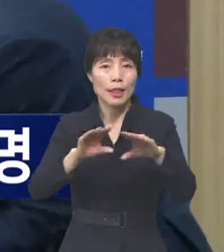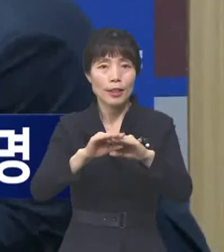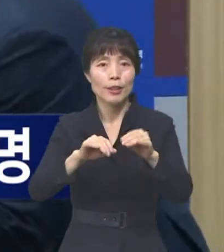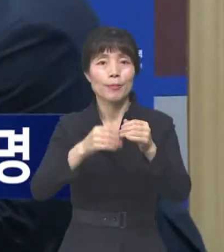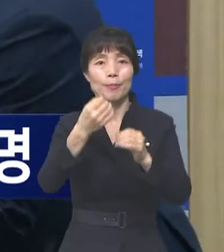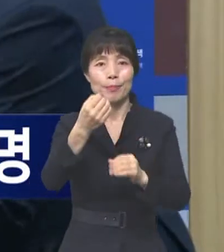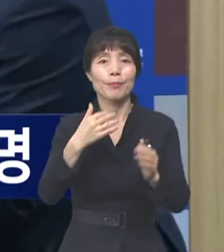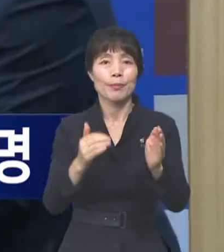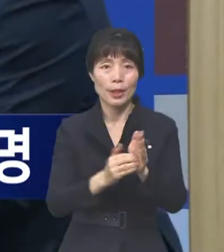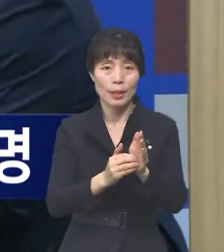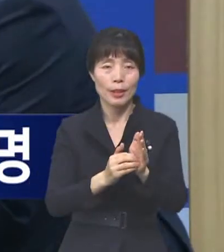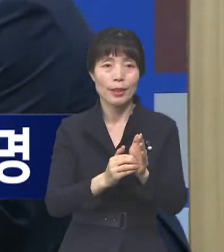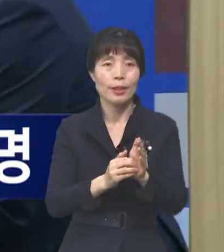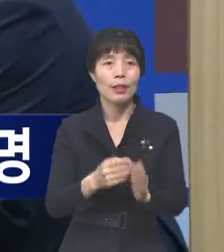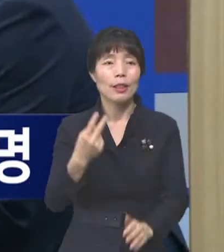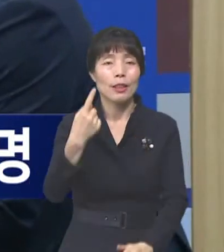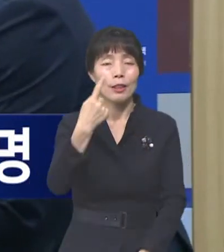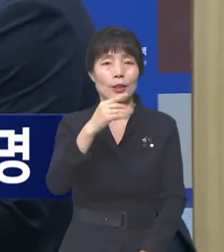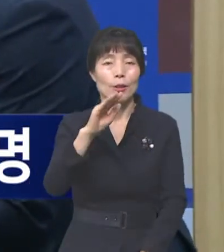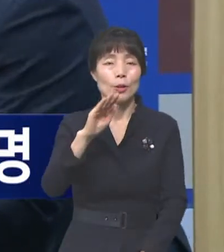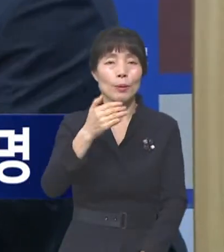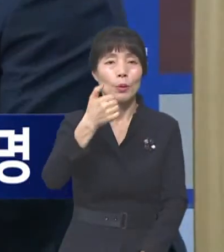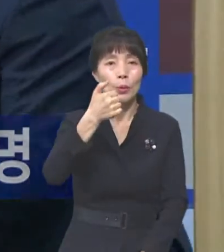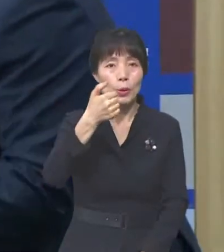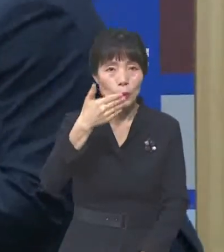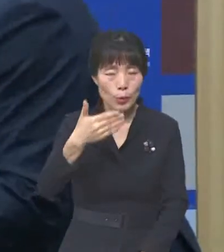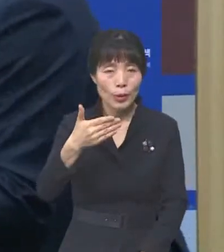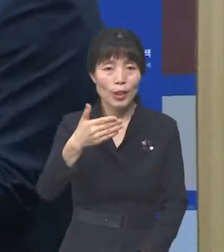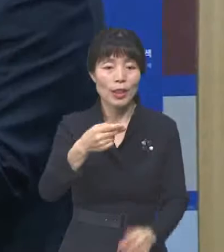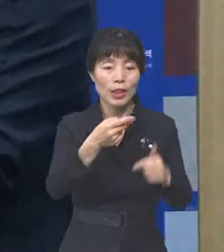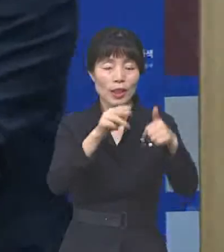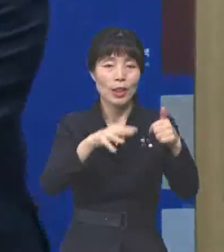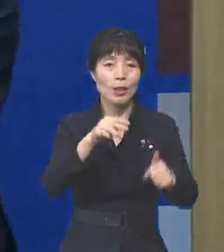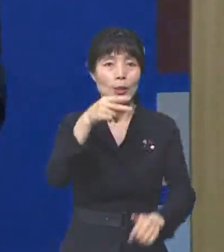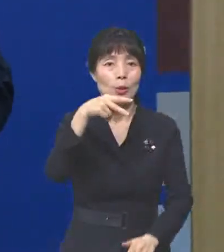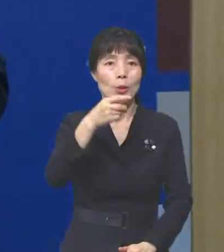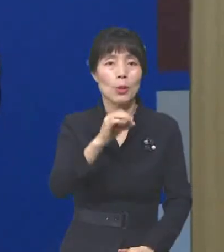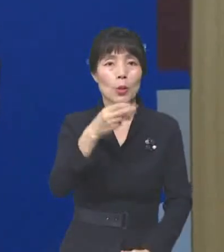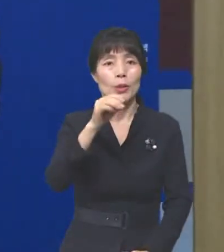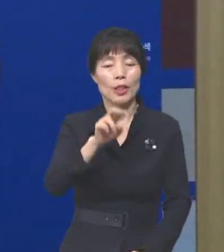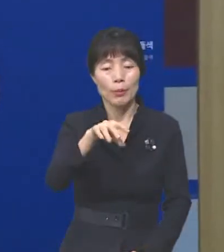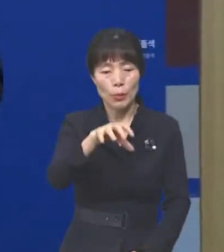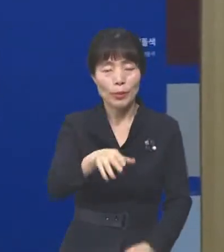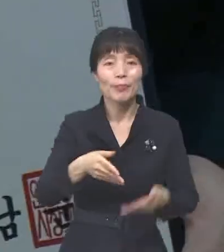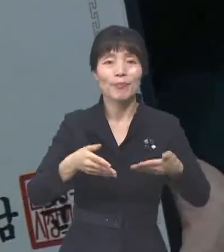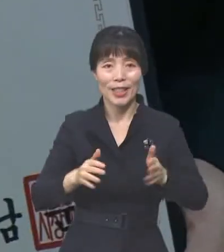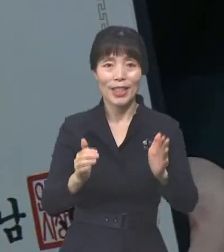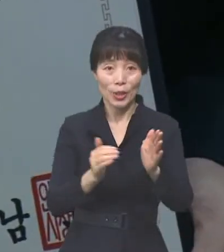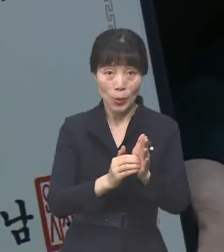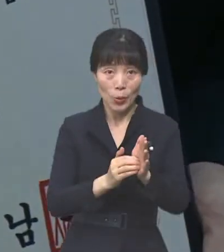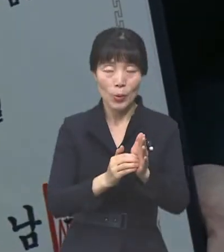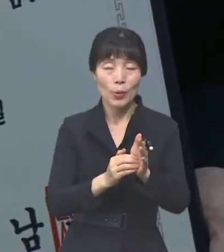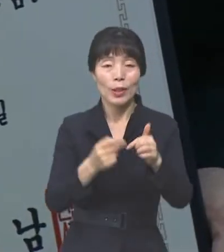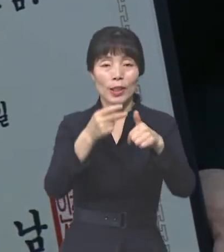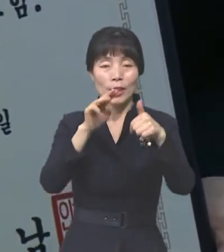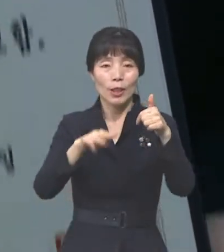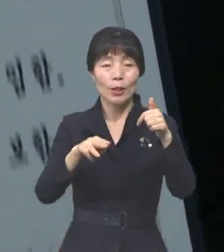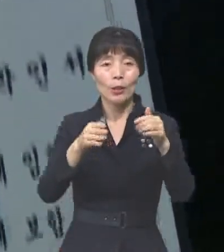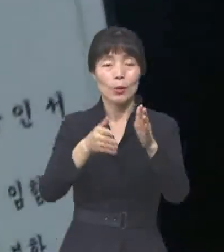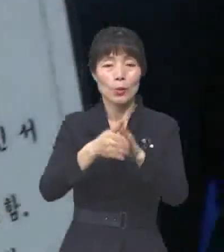1959년 인천 송림동에서 태어난 박 부시장은 LH 인천지역 본부장과 인천도시공사 사장 등을